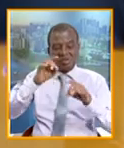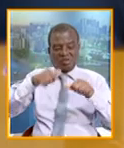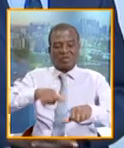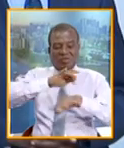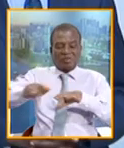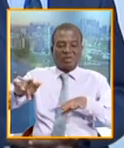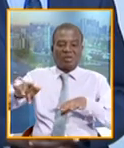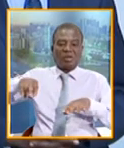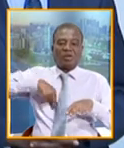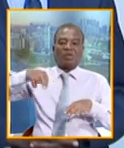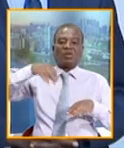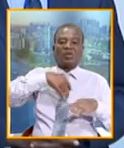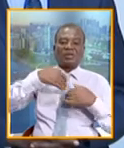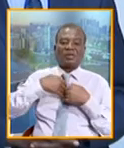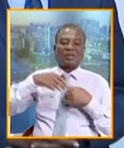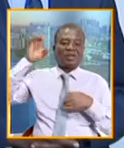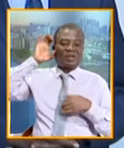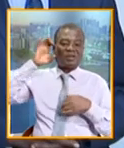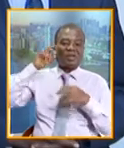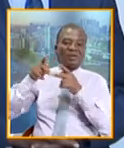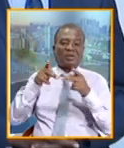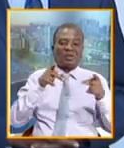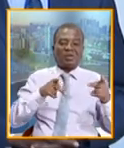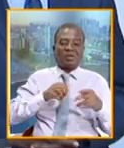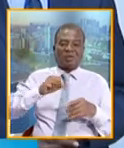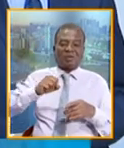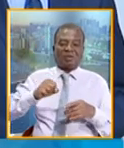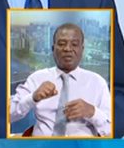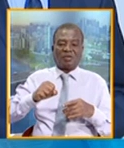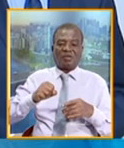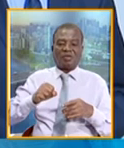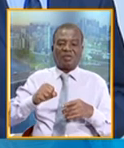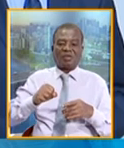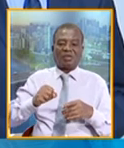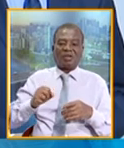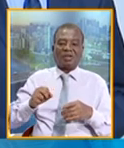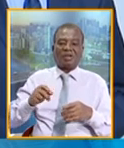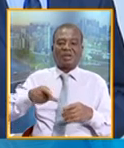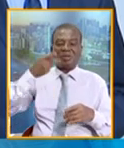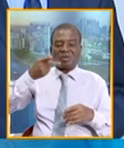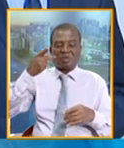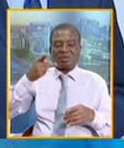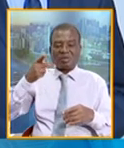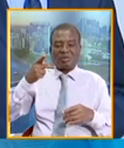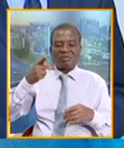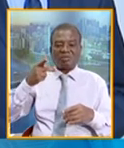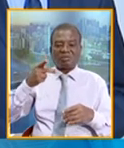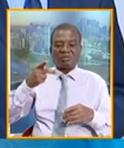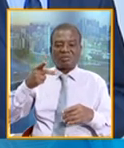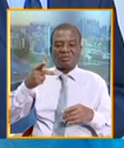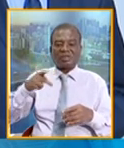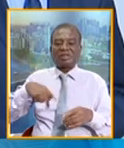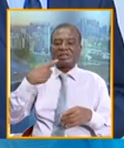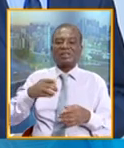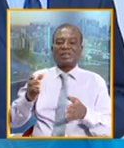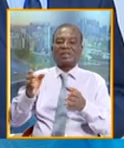avons entendu des propos assez forts, des propos conciliateurs qui demandent que les